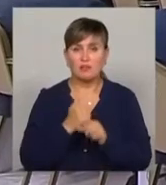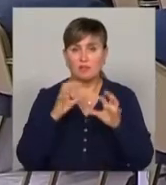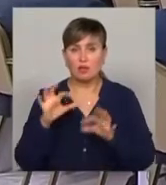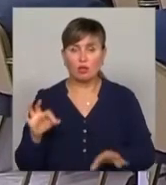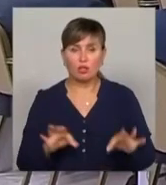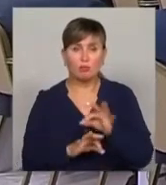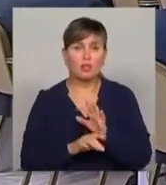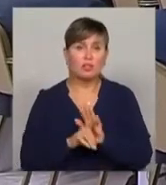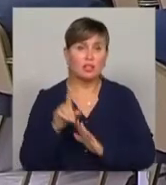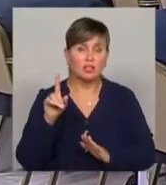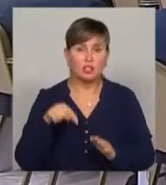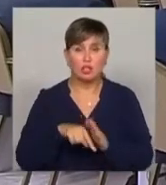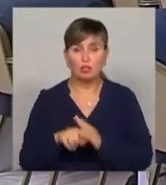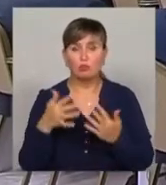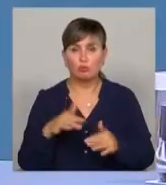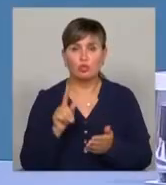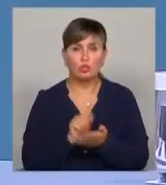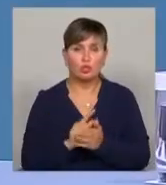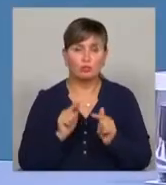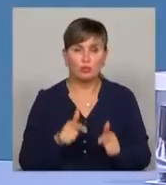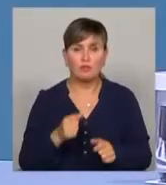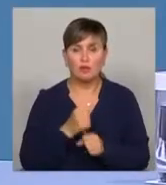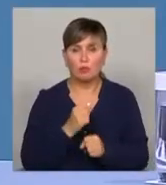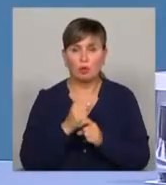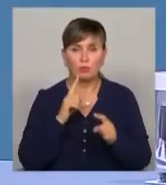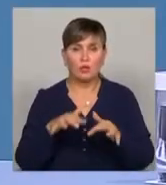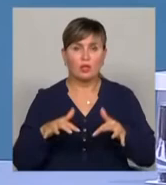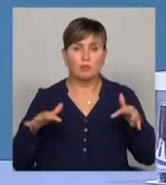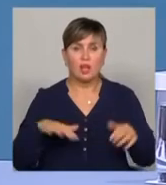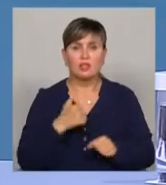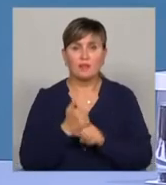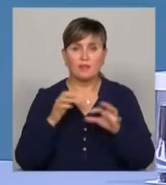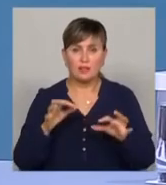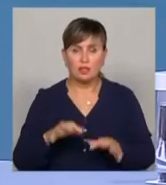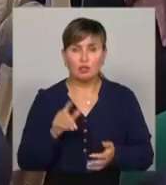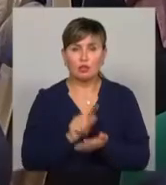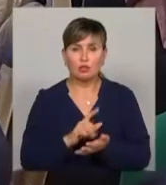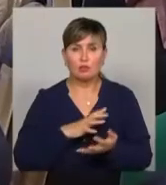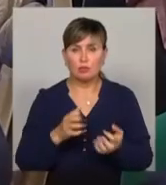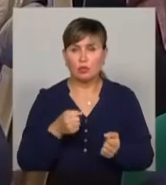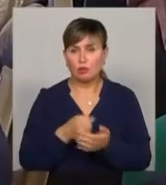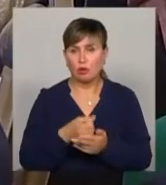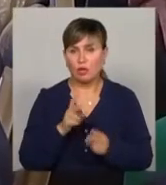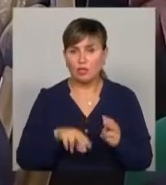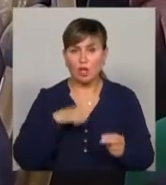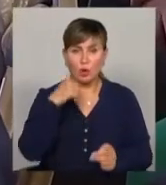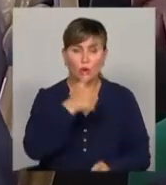А с началом осенней сессии они уже должны поступить в работу парламента. Основные законы должны быть приняты до конца года.